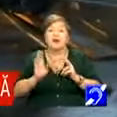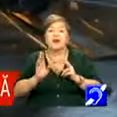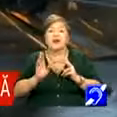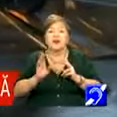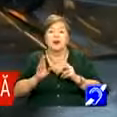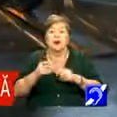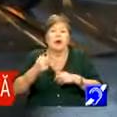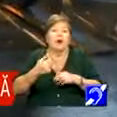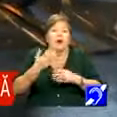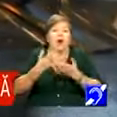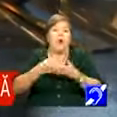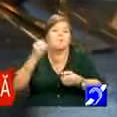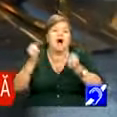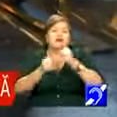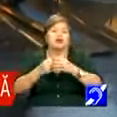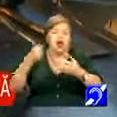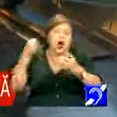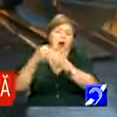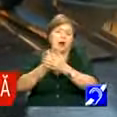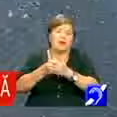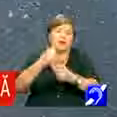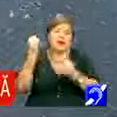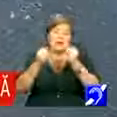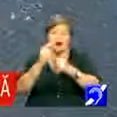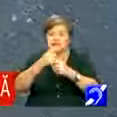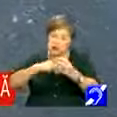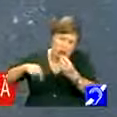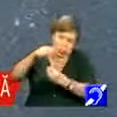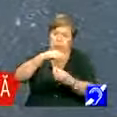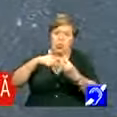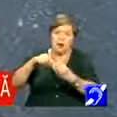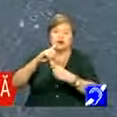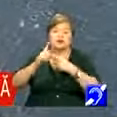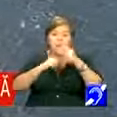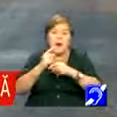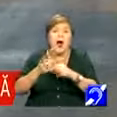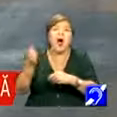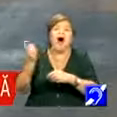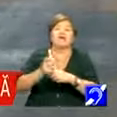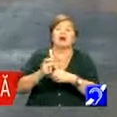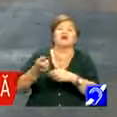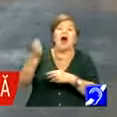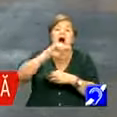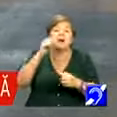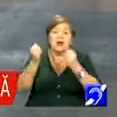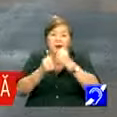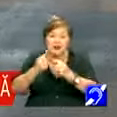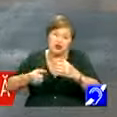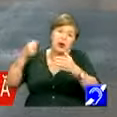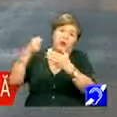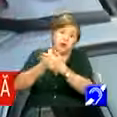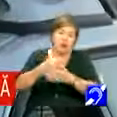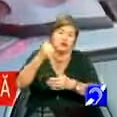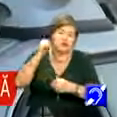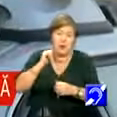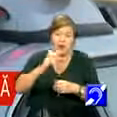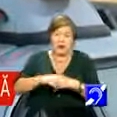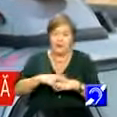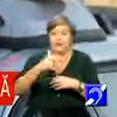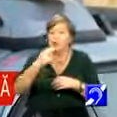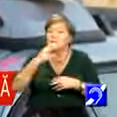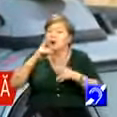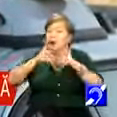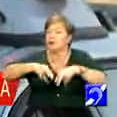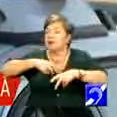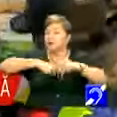O dubă m-a lovit, m-a răsucit un pic și după aia m-a intrat o mașină în spatele meu. Polițiștii au oprit traficul pe